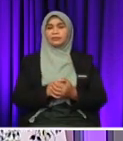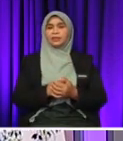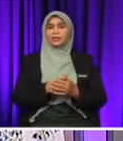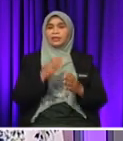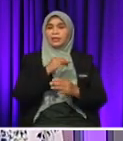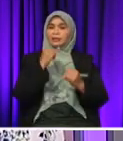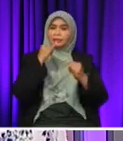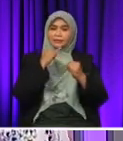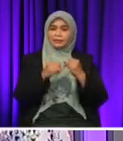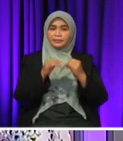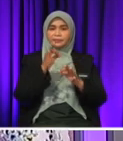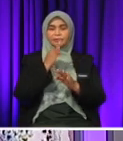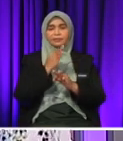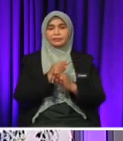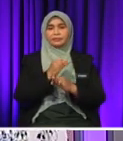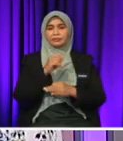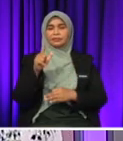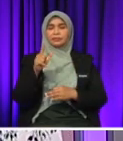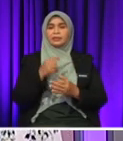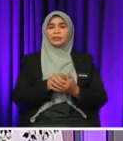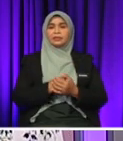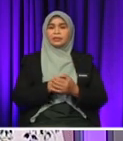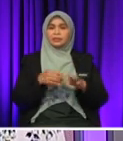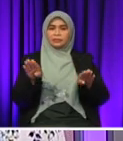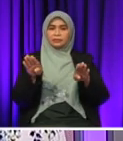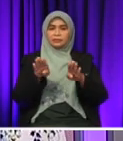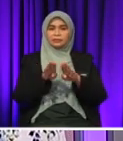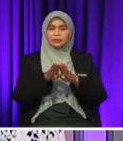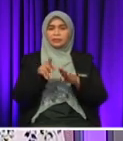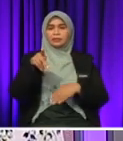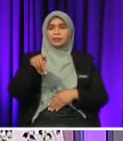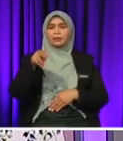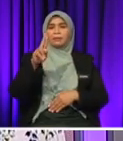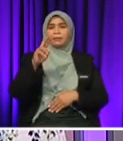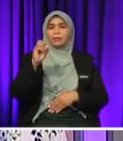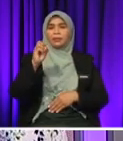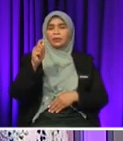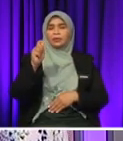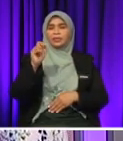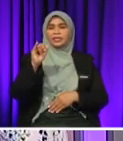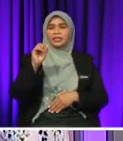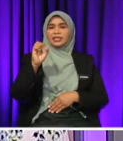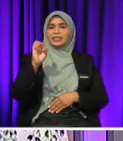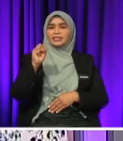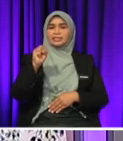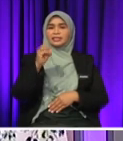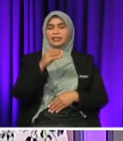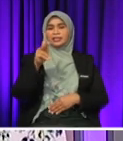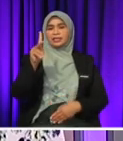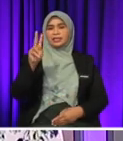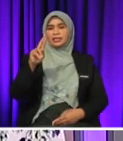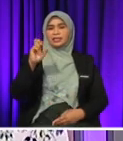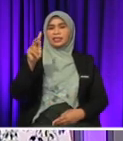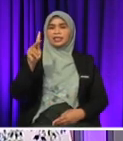terakhir fungsinya sebagai protes dan juga kritikan sosial jadi bila kita